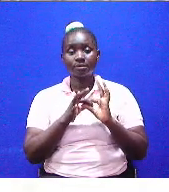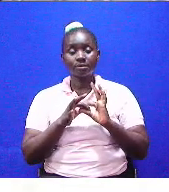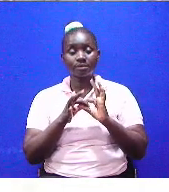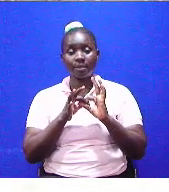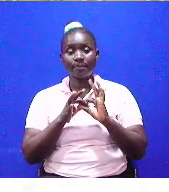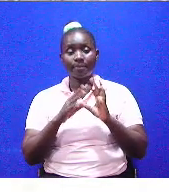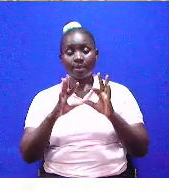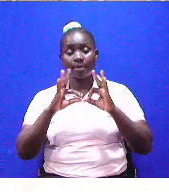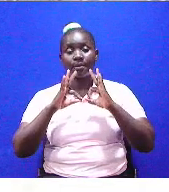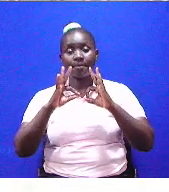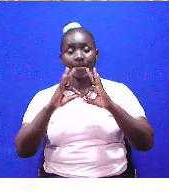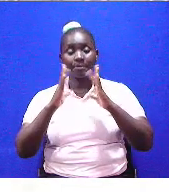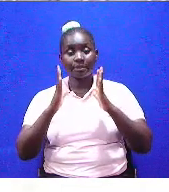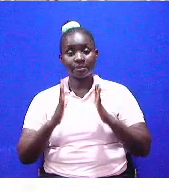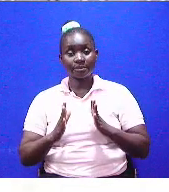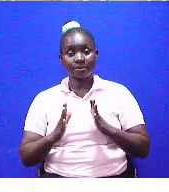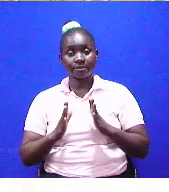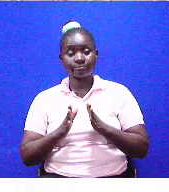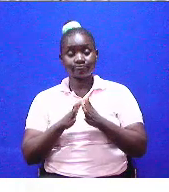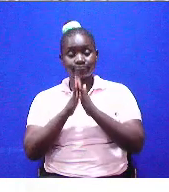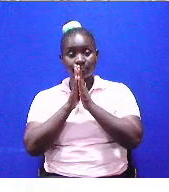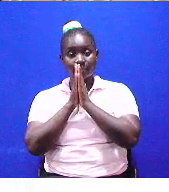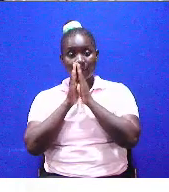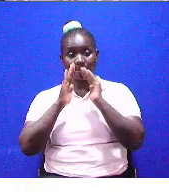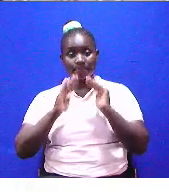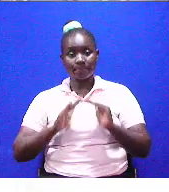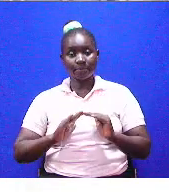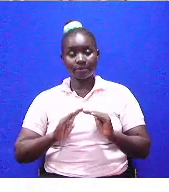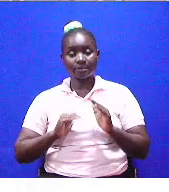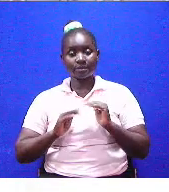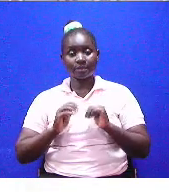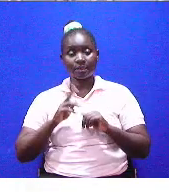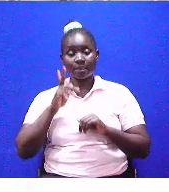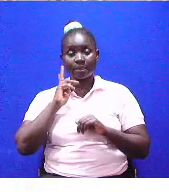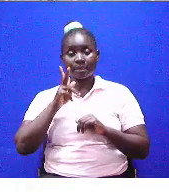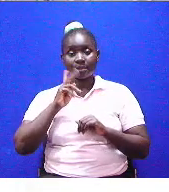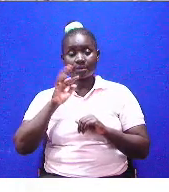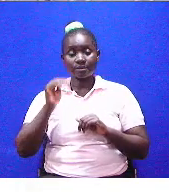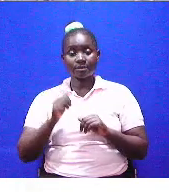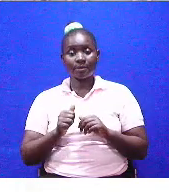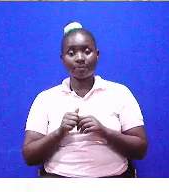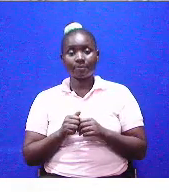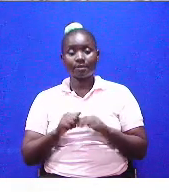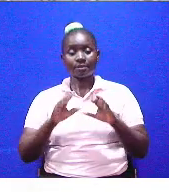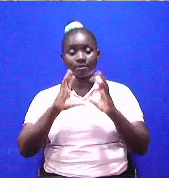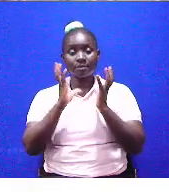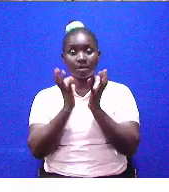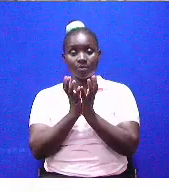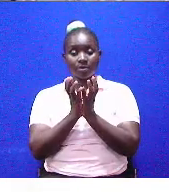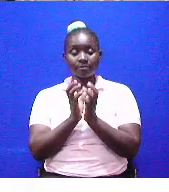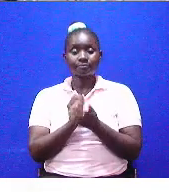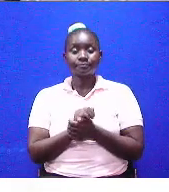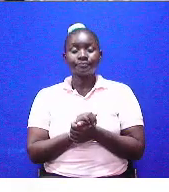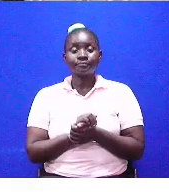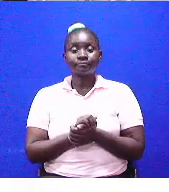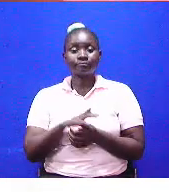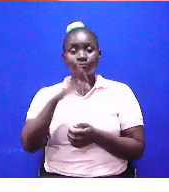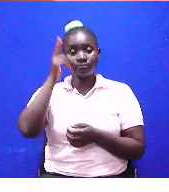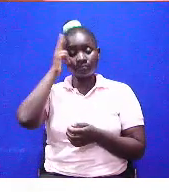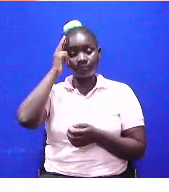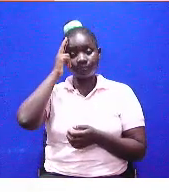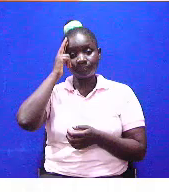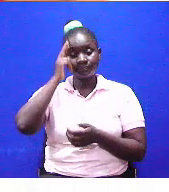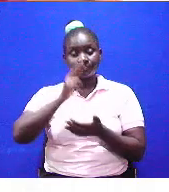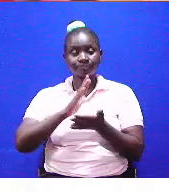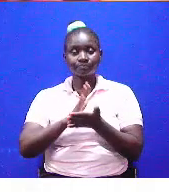wachungaji na kuombea amani katika Kisii County yetu kwa jumla. Tukienda kwamba kwa sababu tunatoka kwa hii sub